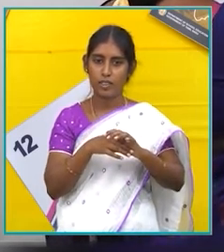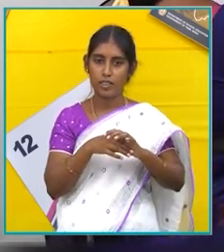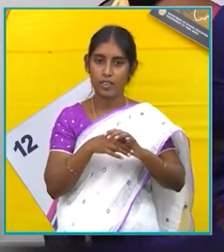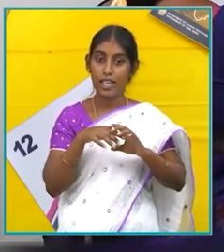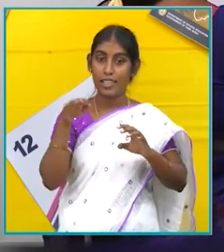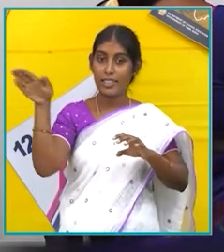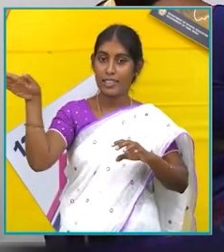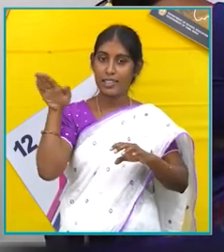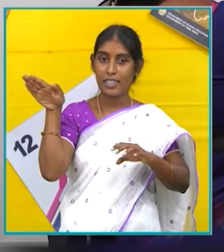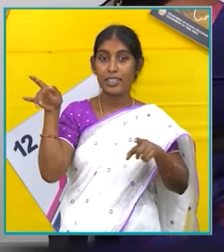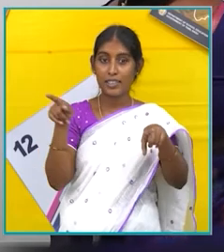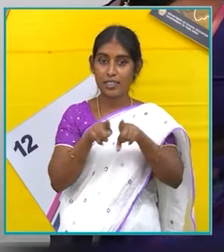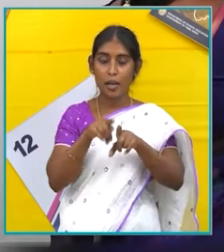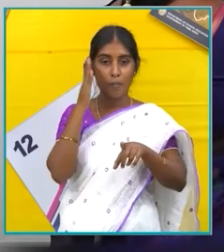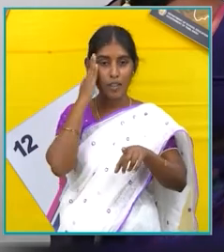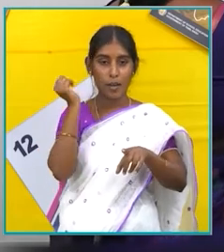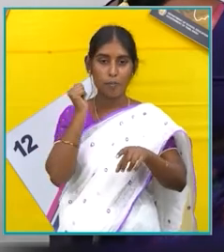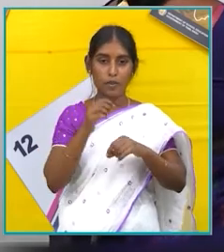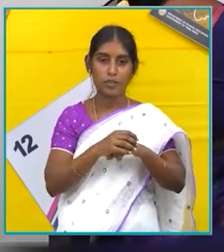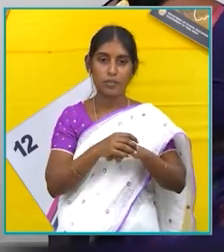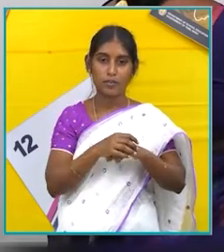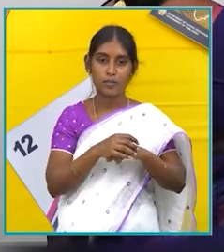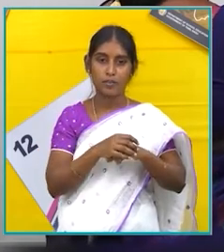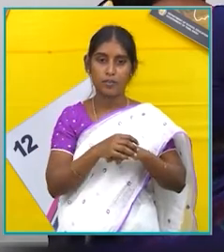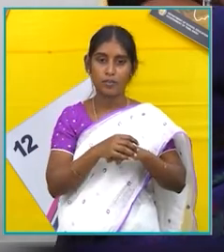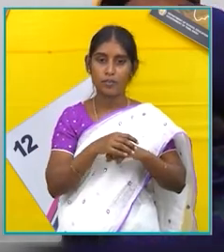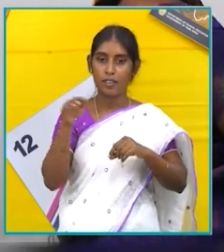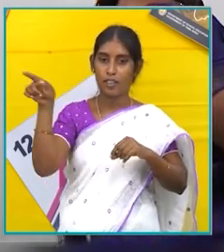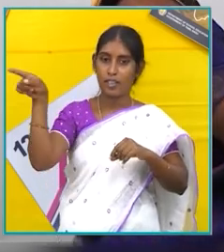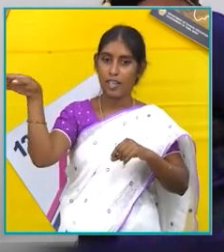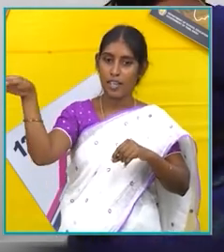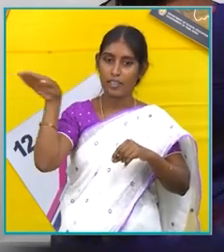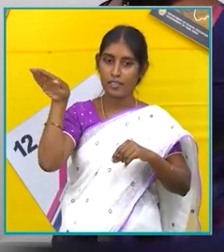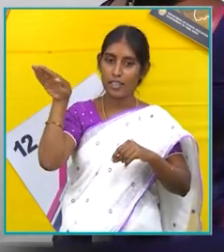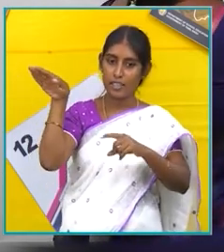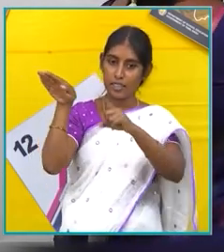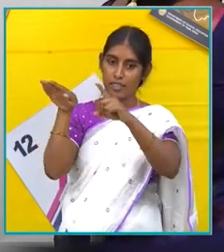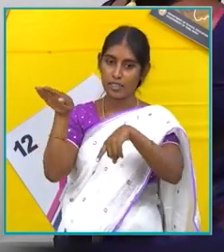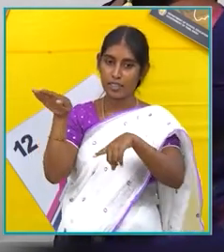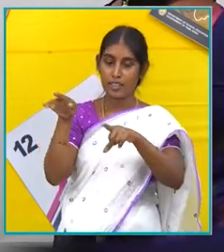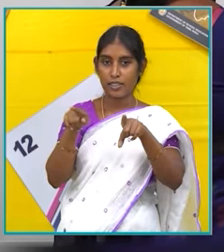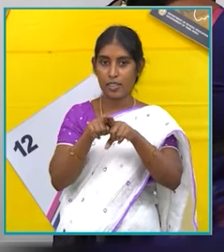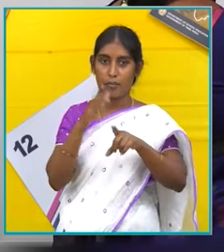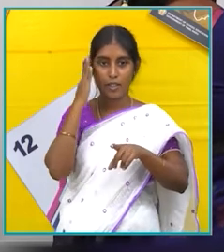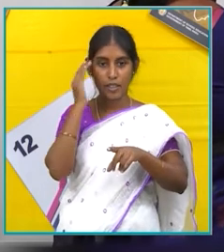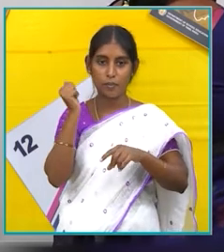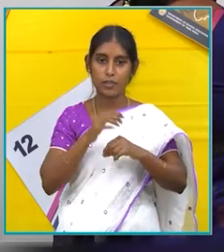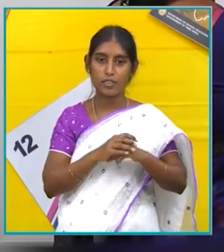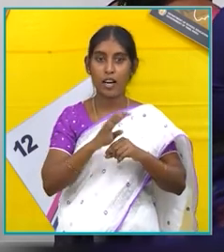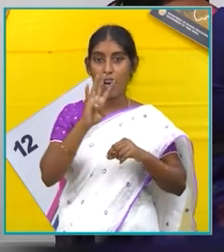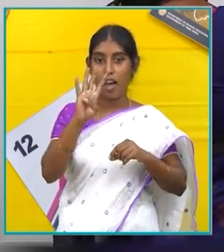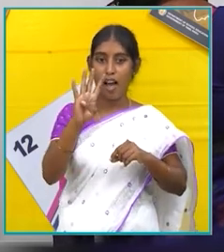மாதிரி ஞாபகம் வச்சுக்கோங்க. அதாவது இந்த இது ஞாபகம் வச்சுக்கோங்க, ஜெட்டு மாதிரி. ஸோ இதில் இங்கே 4